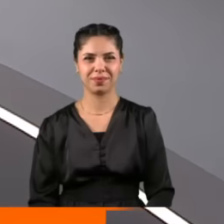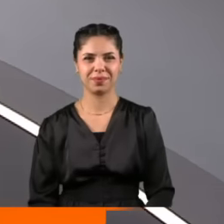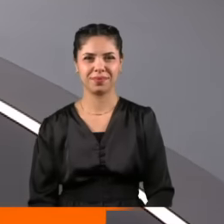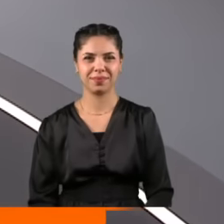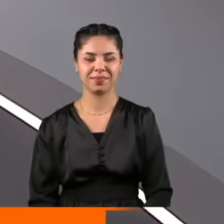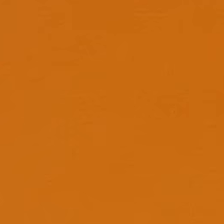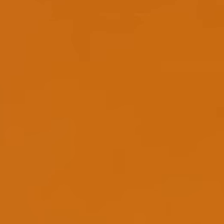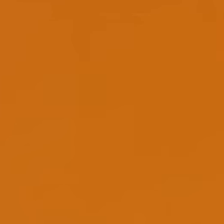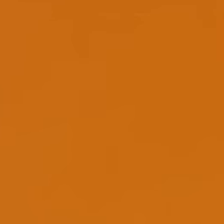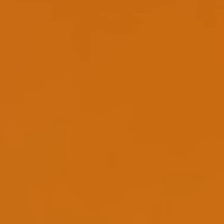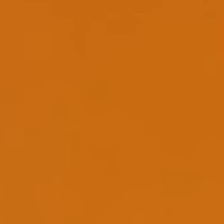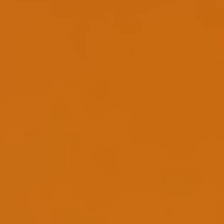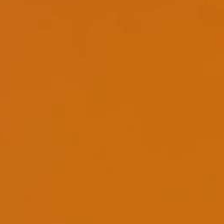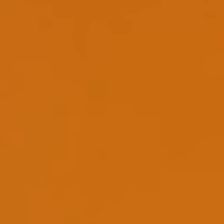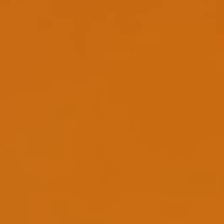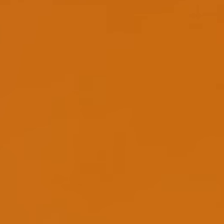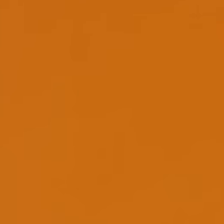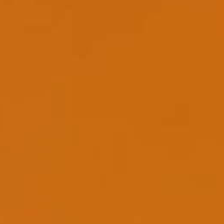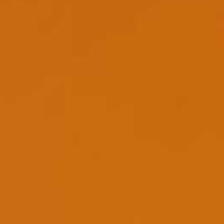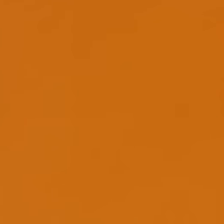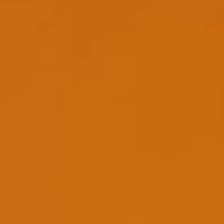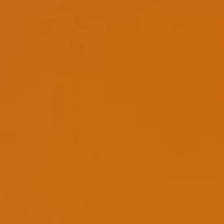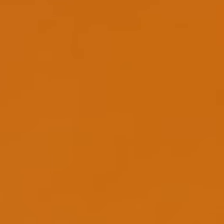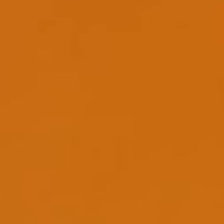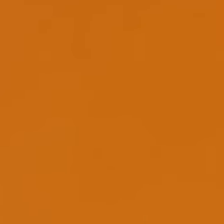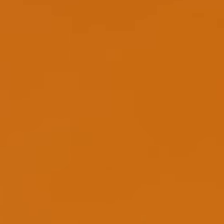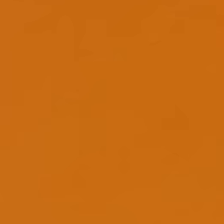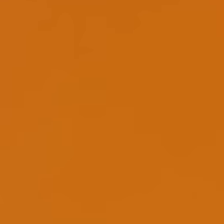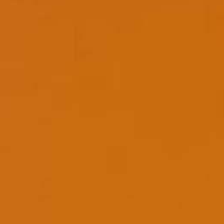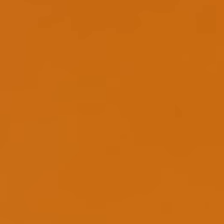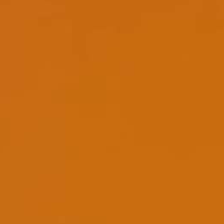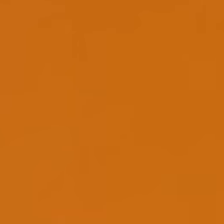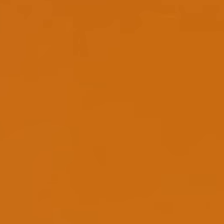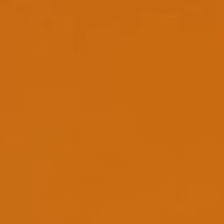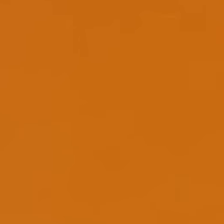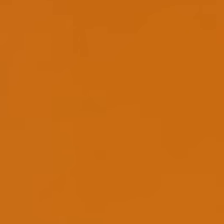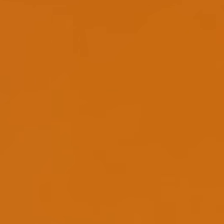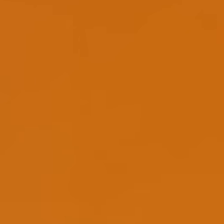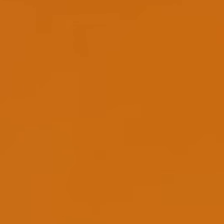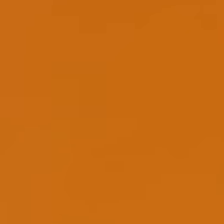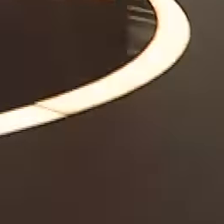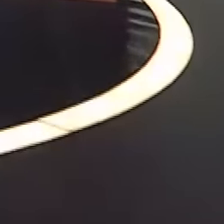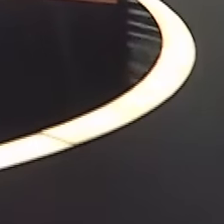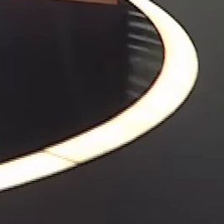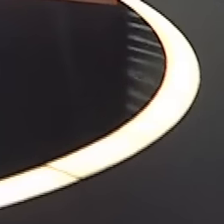Bültenimizin sonuna geldik. Haberin merkezinden iyi akşamlar.